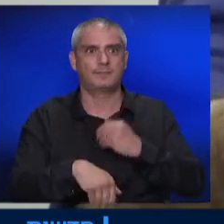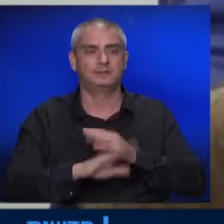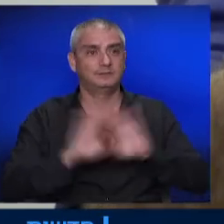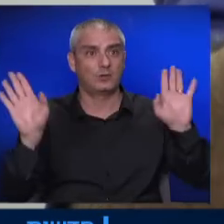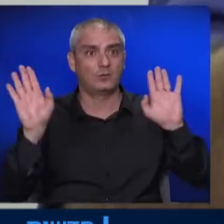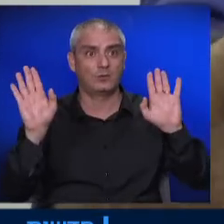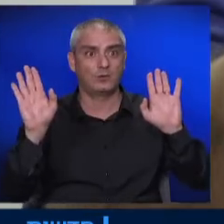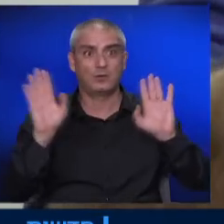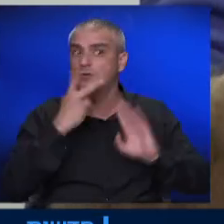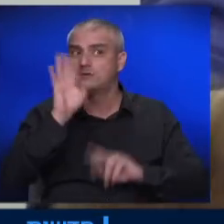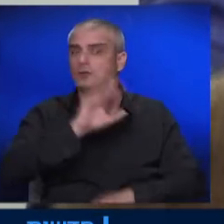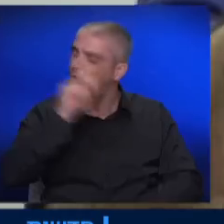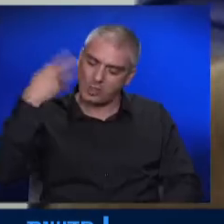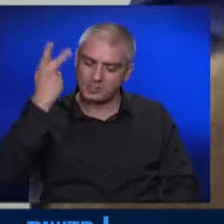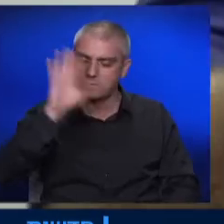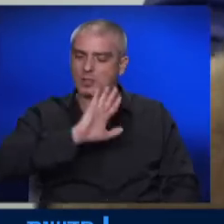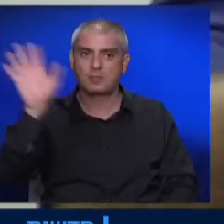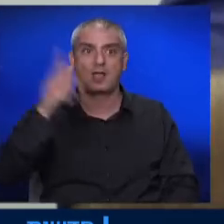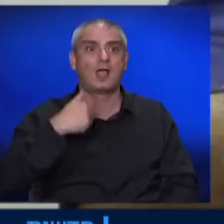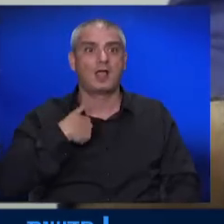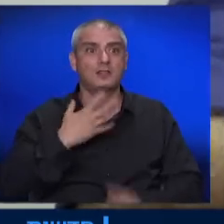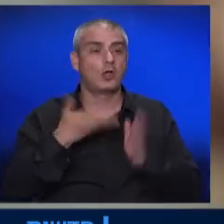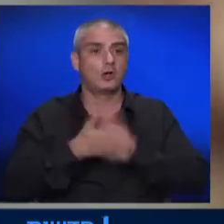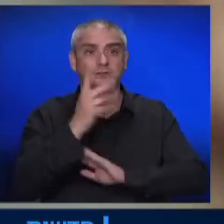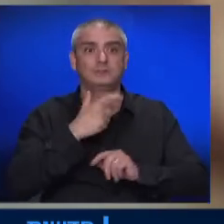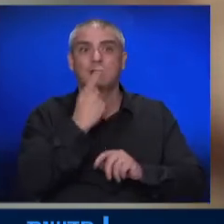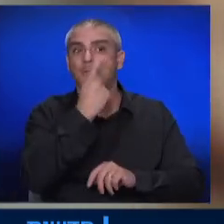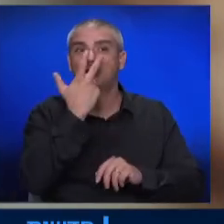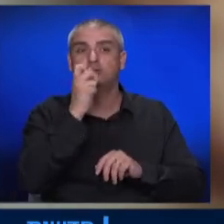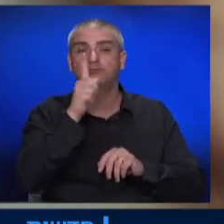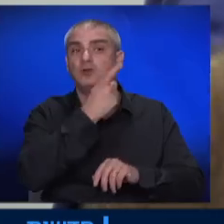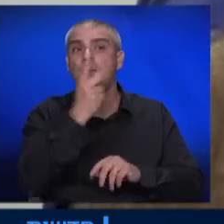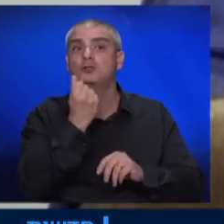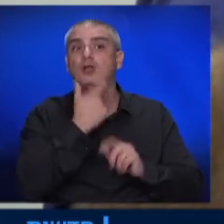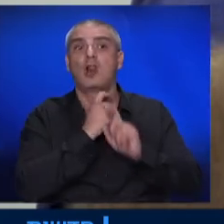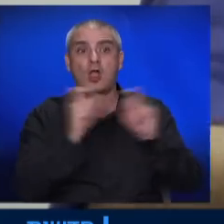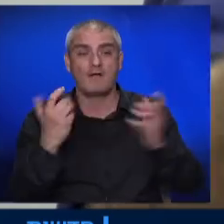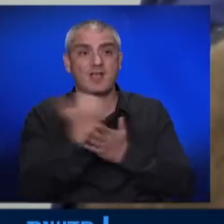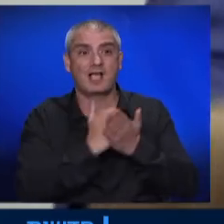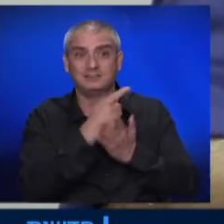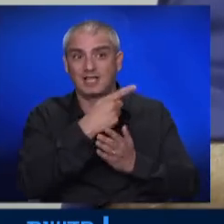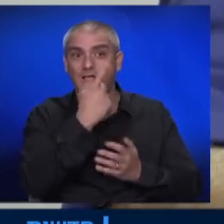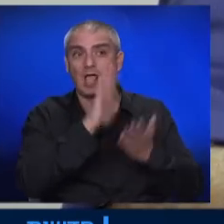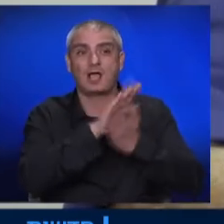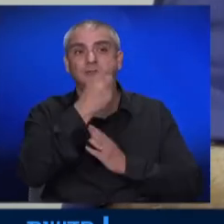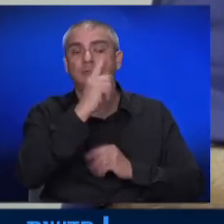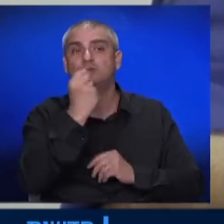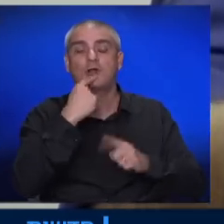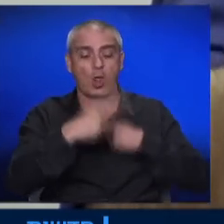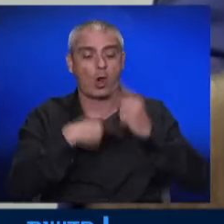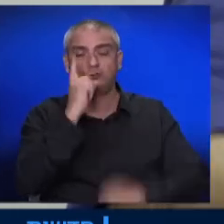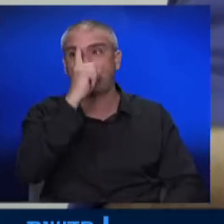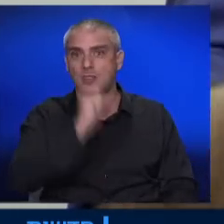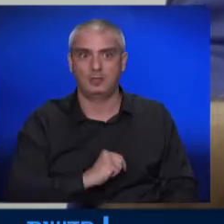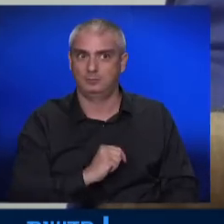לא, לא יתר. אני יוצאת את המועצה הזאת מ-137 מיליון שקל. חסכתי לדלת לקרמל 15 מיליון שקל כל שנה,